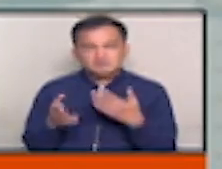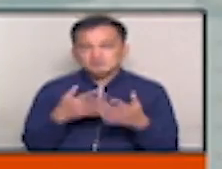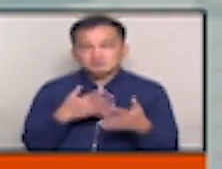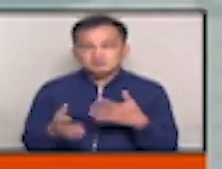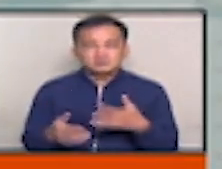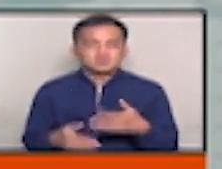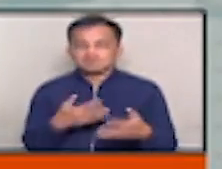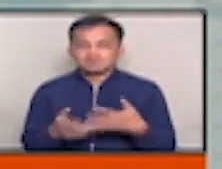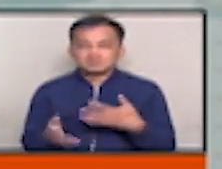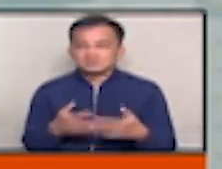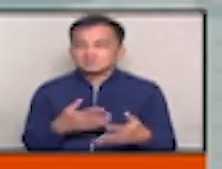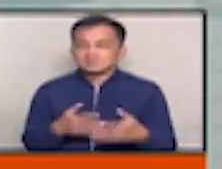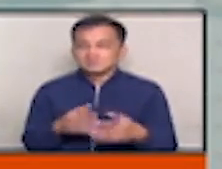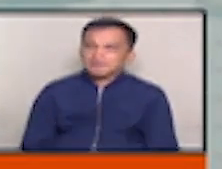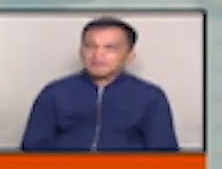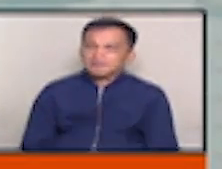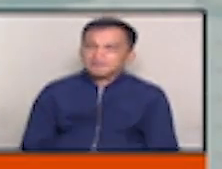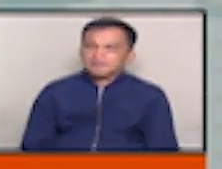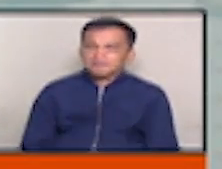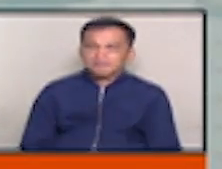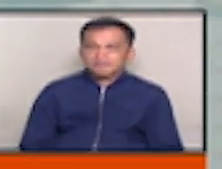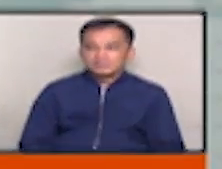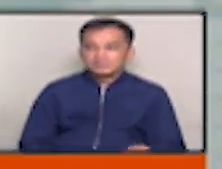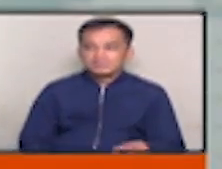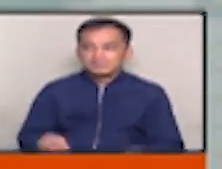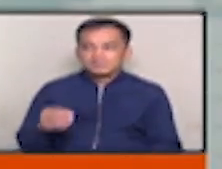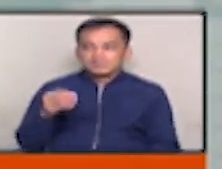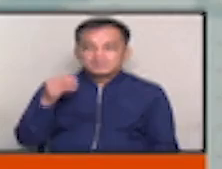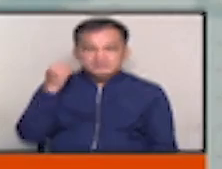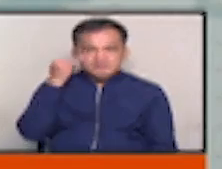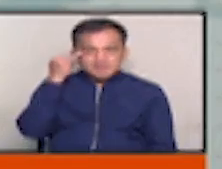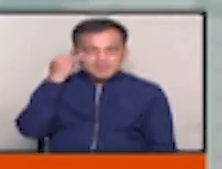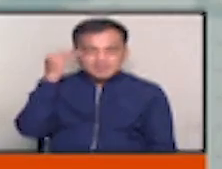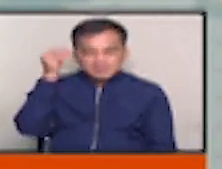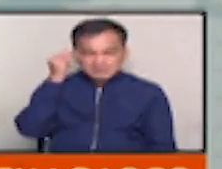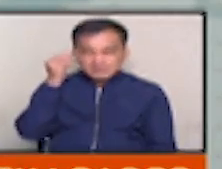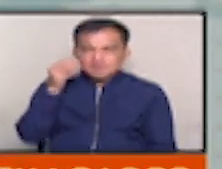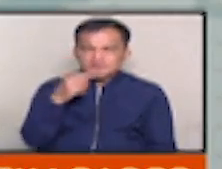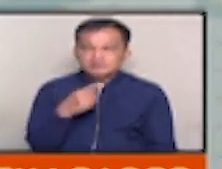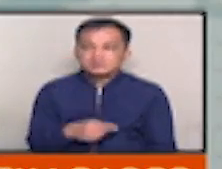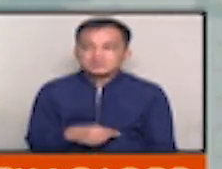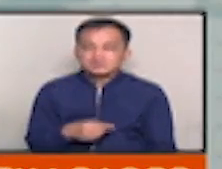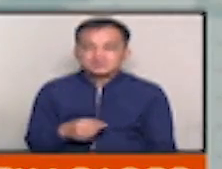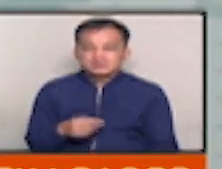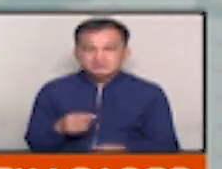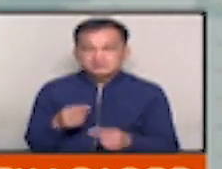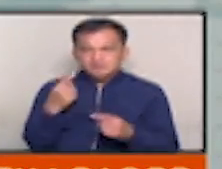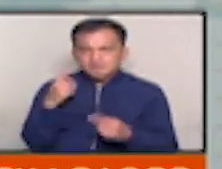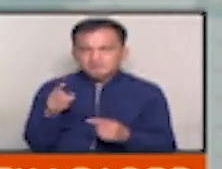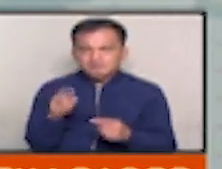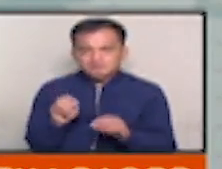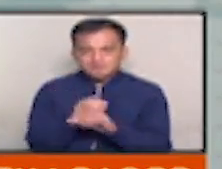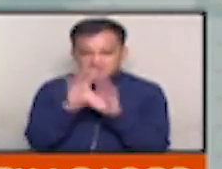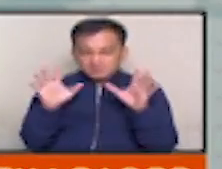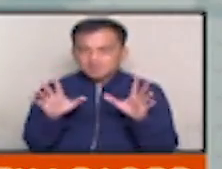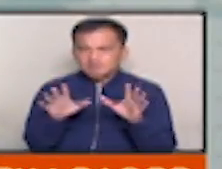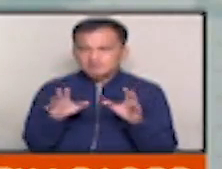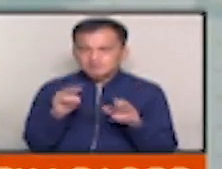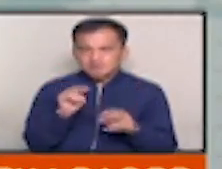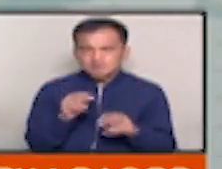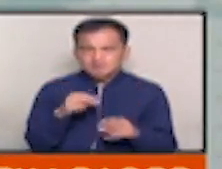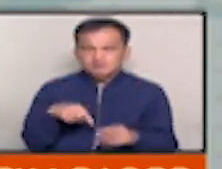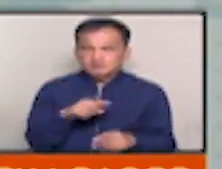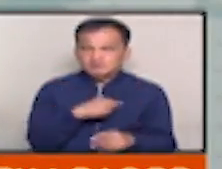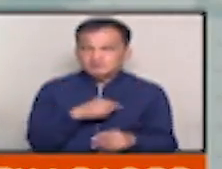maski na ma'am. Anyway, sandali po mama. Mr. JV? Opo, opo. Okay, para magkaliwanagan, kailangan po